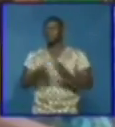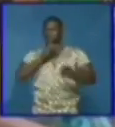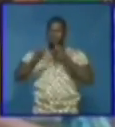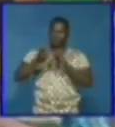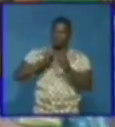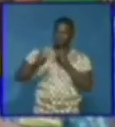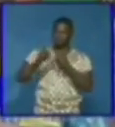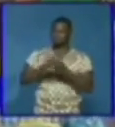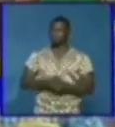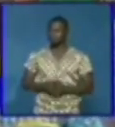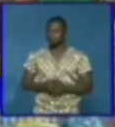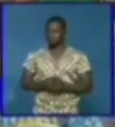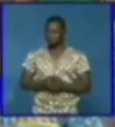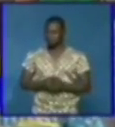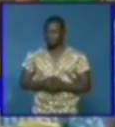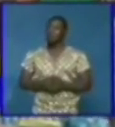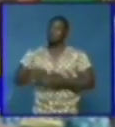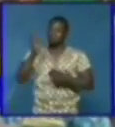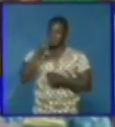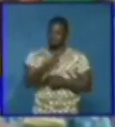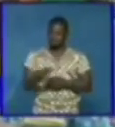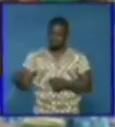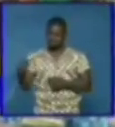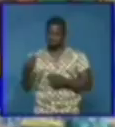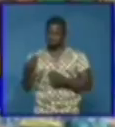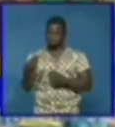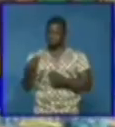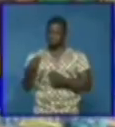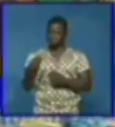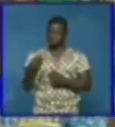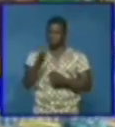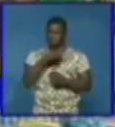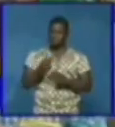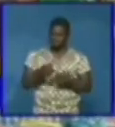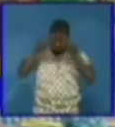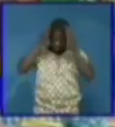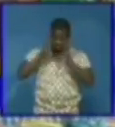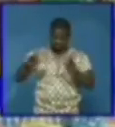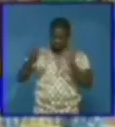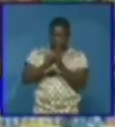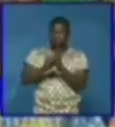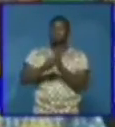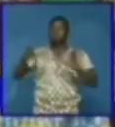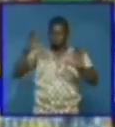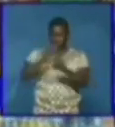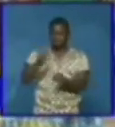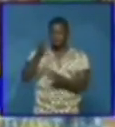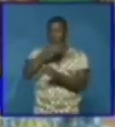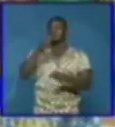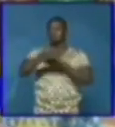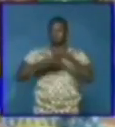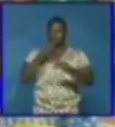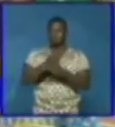sur les outils et les dispositions qui sont prises au niveau national face justement aux